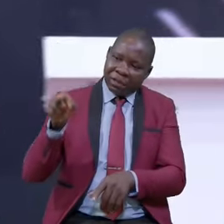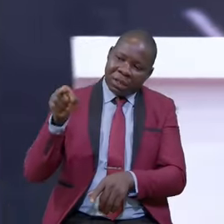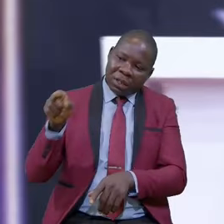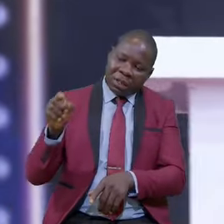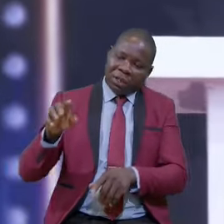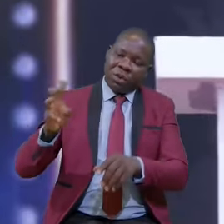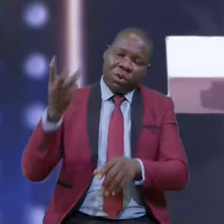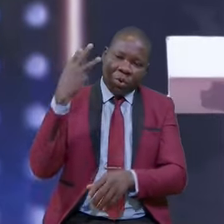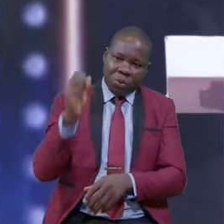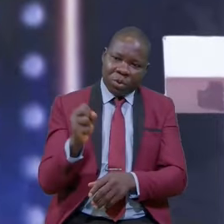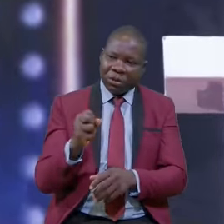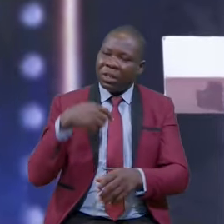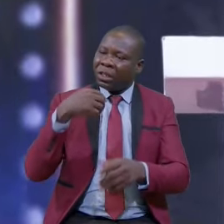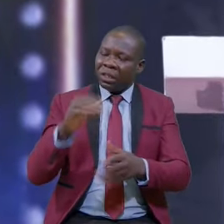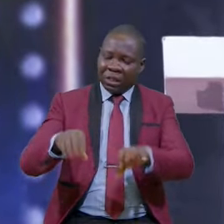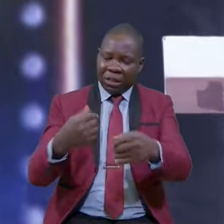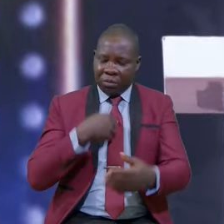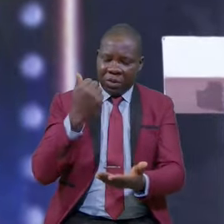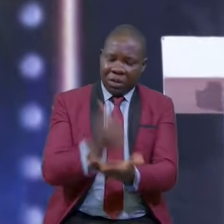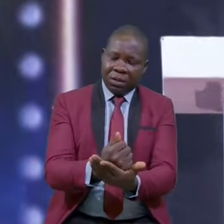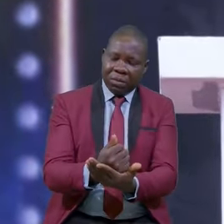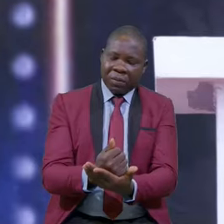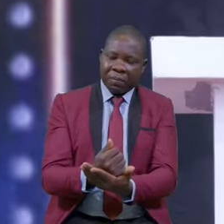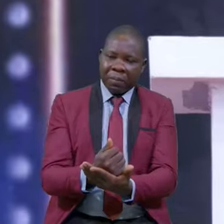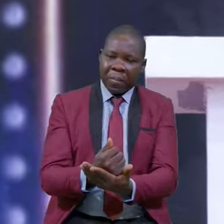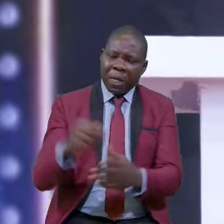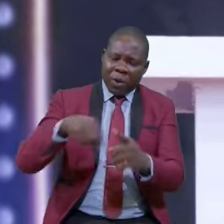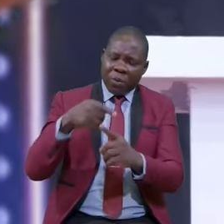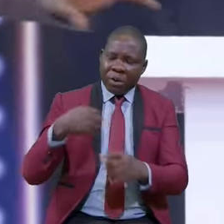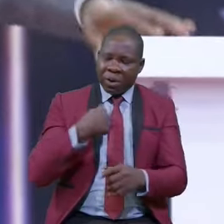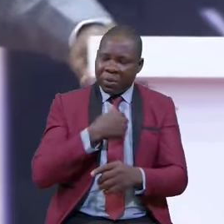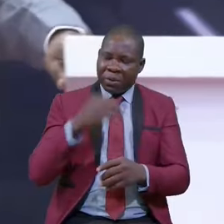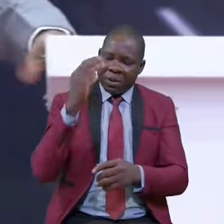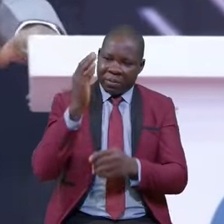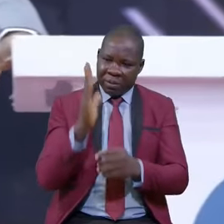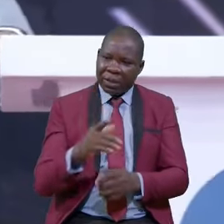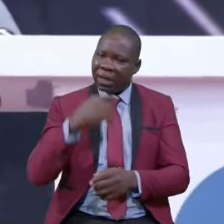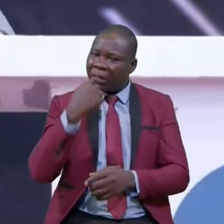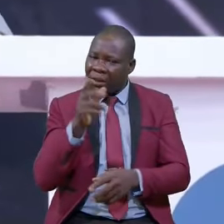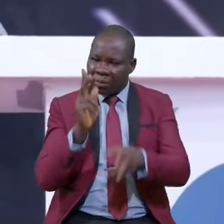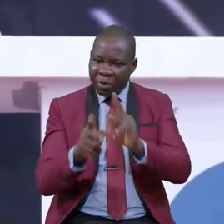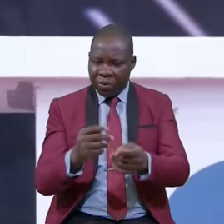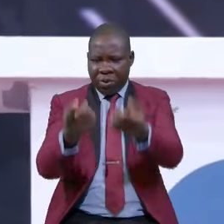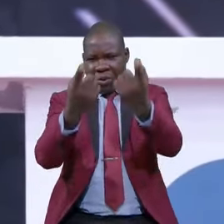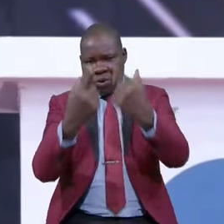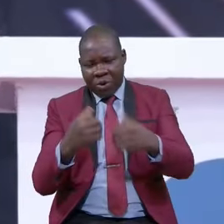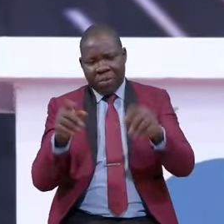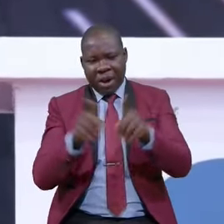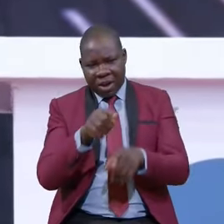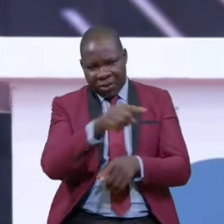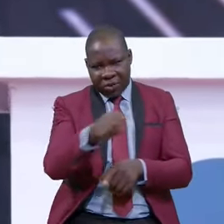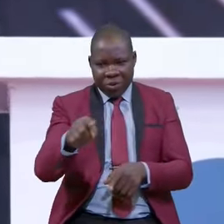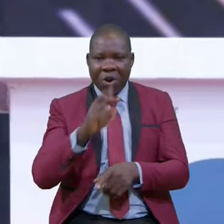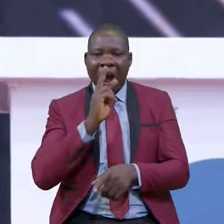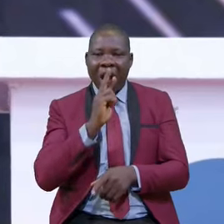Quand les prédicateurs disent aux gens, venez tel que vous êtes, et les gens ont une idée,